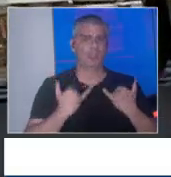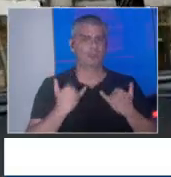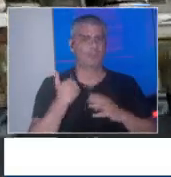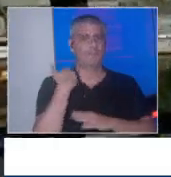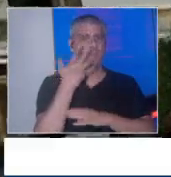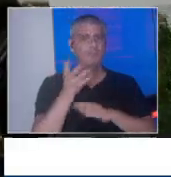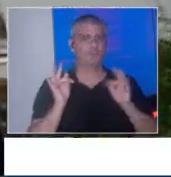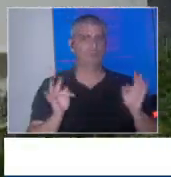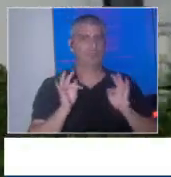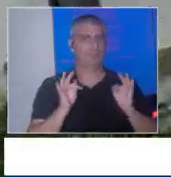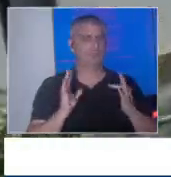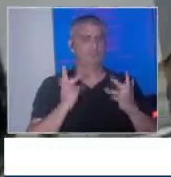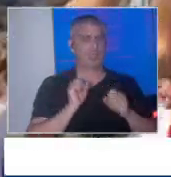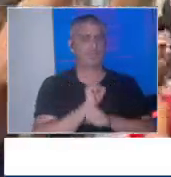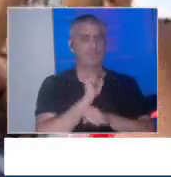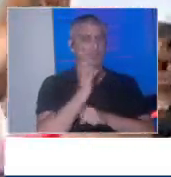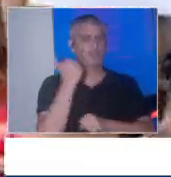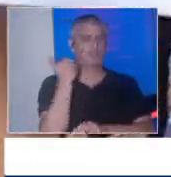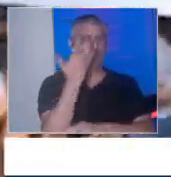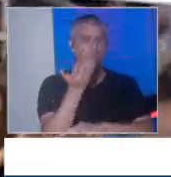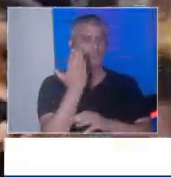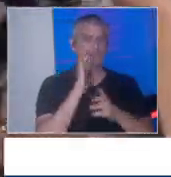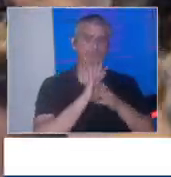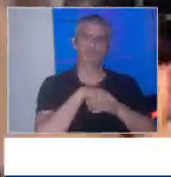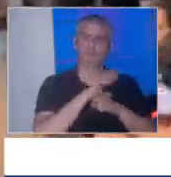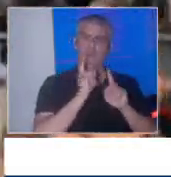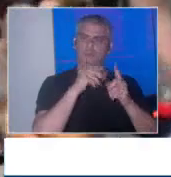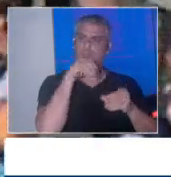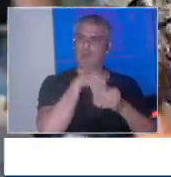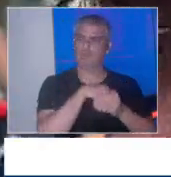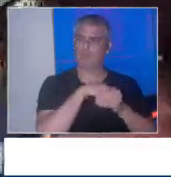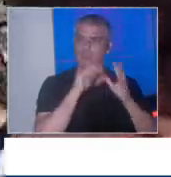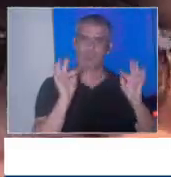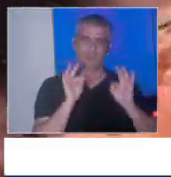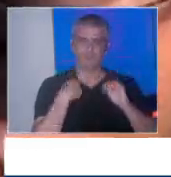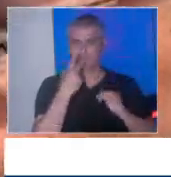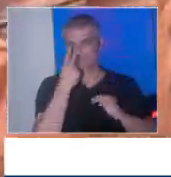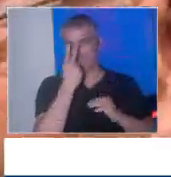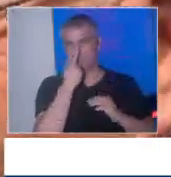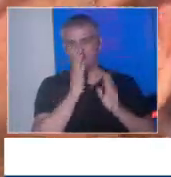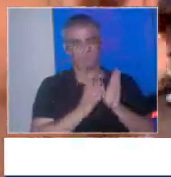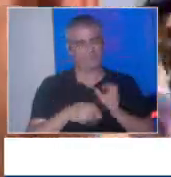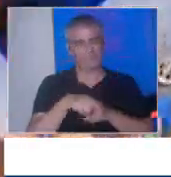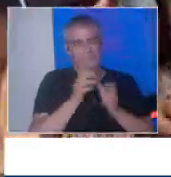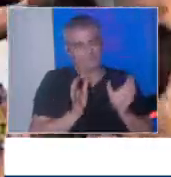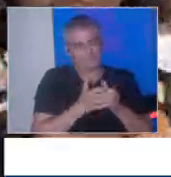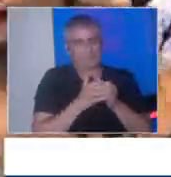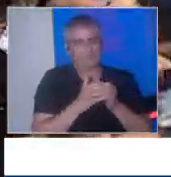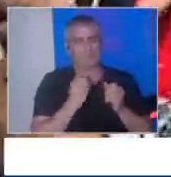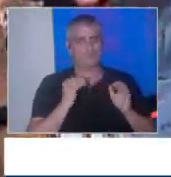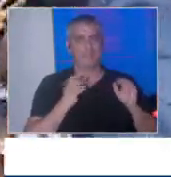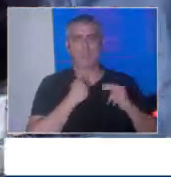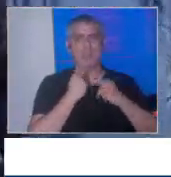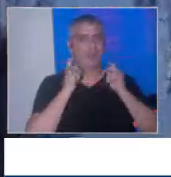מחוץ לטקס, כמה מוחים היו בחוץ, כמה זה השפיע על מה שקרה בתוך הטקס, ראינו שניסו לבודד אותו ככה מקולות המחאה?